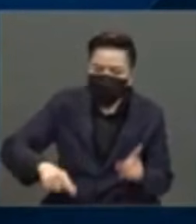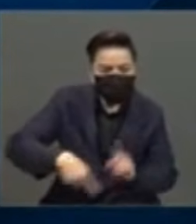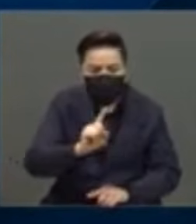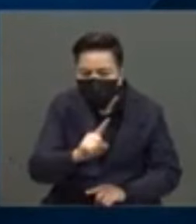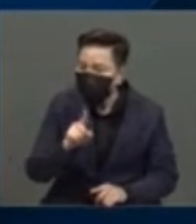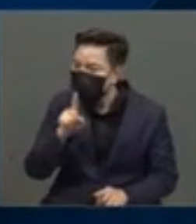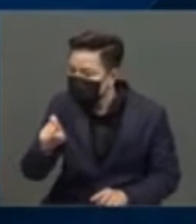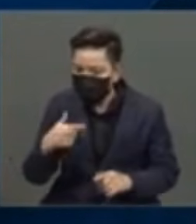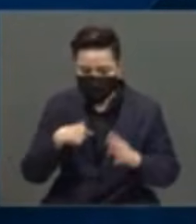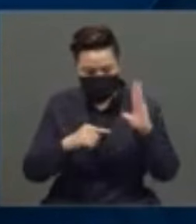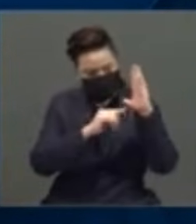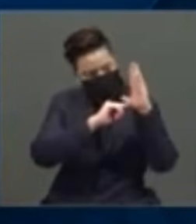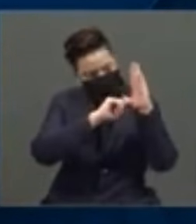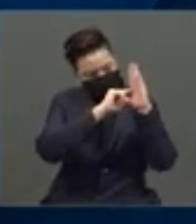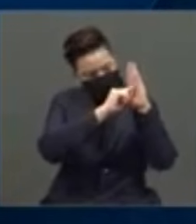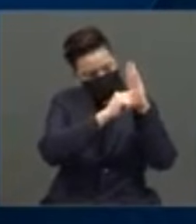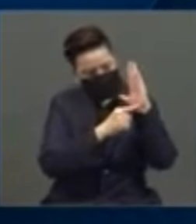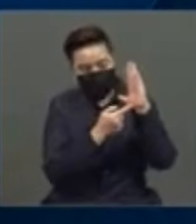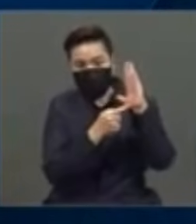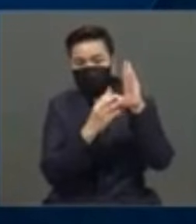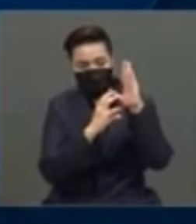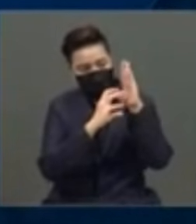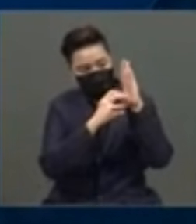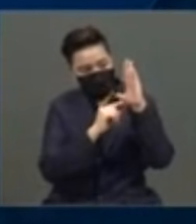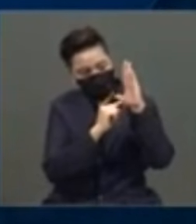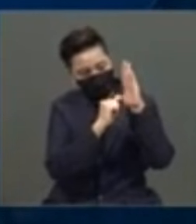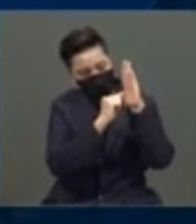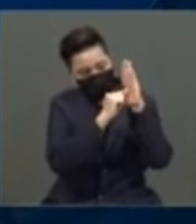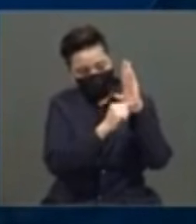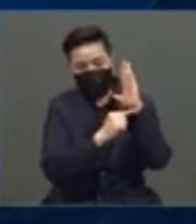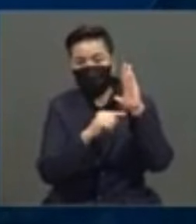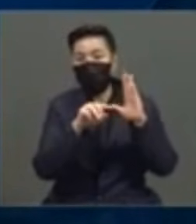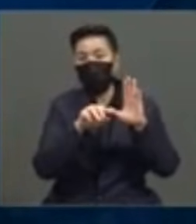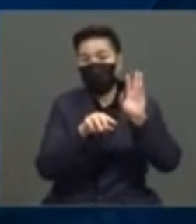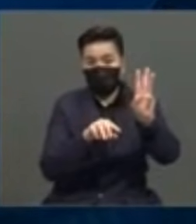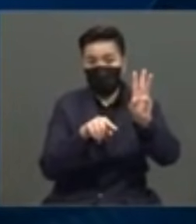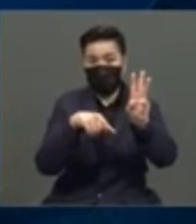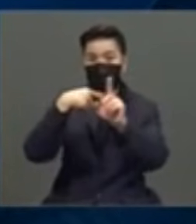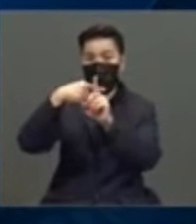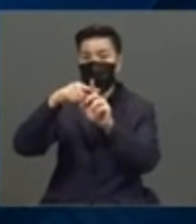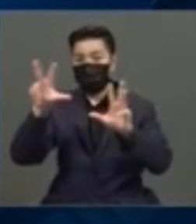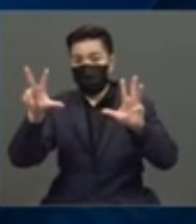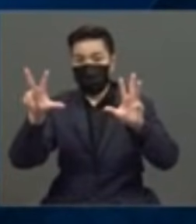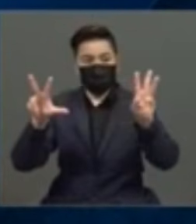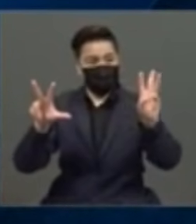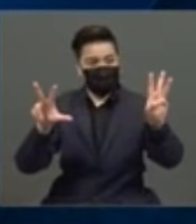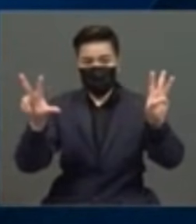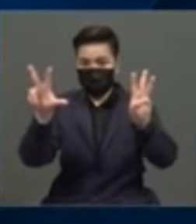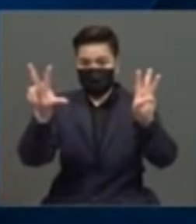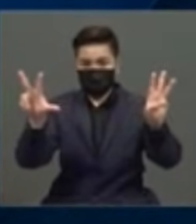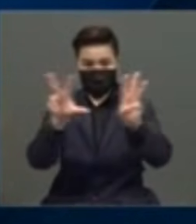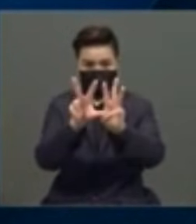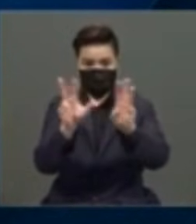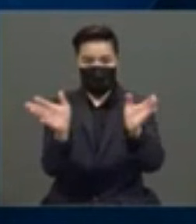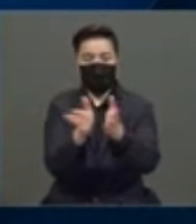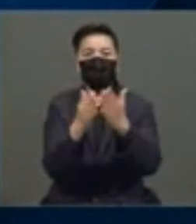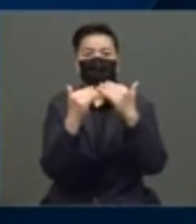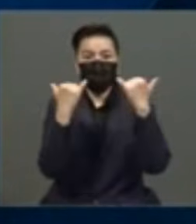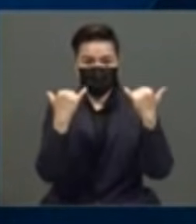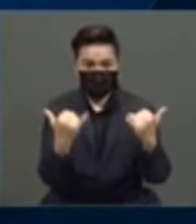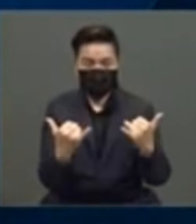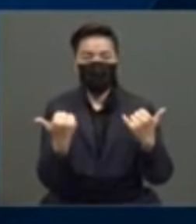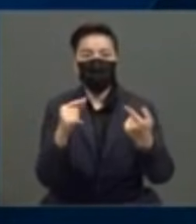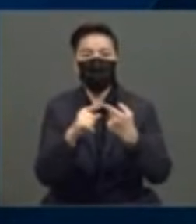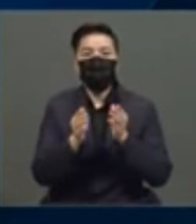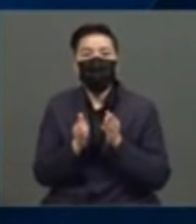านรอบขอบนอกของพื้นที่6บวก3จังหวัดนี้นะครับอย่างเข้มข้น